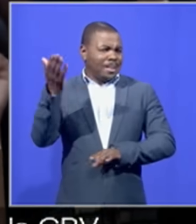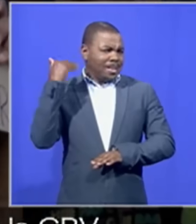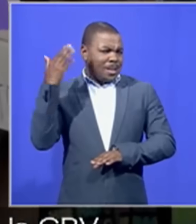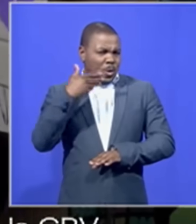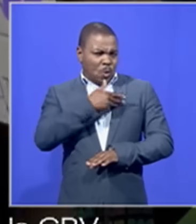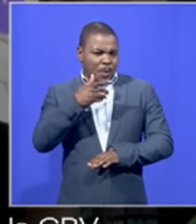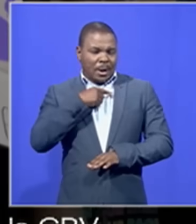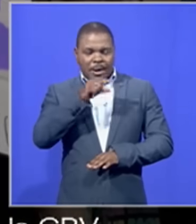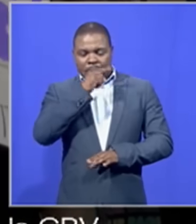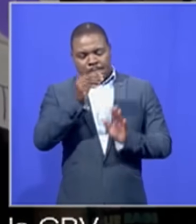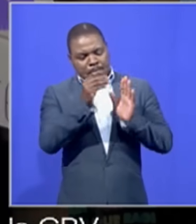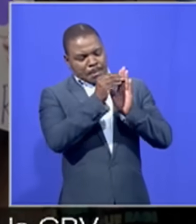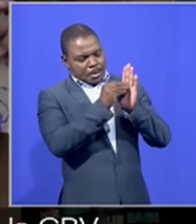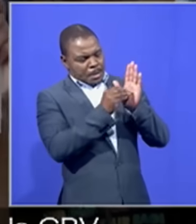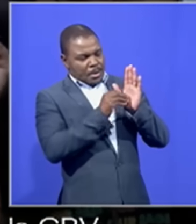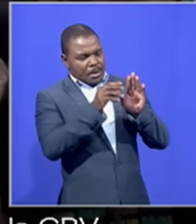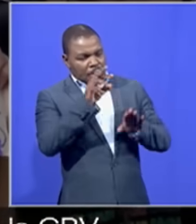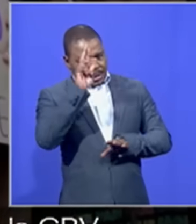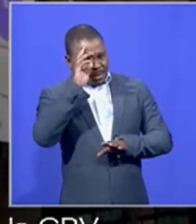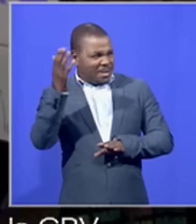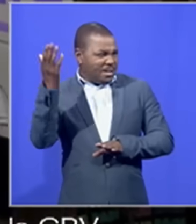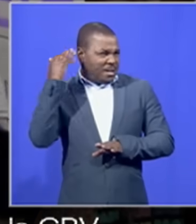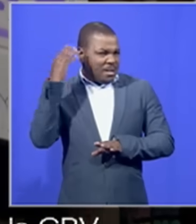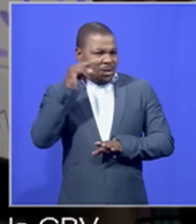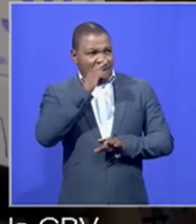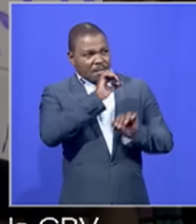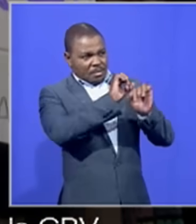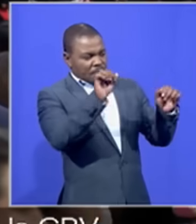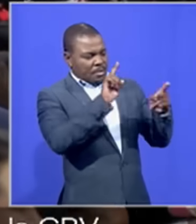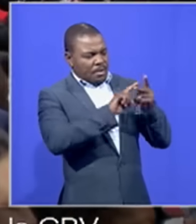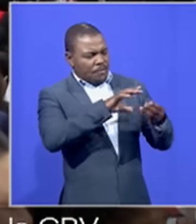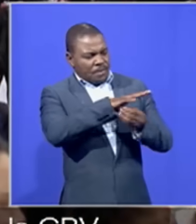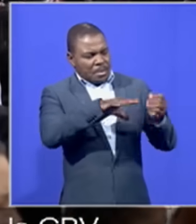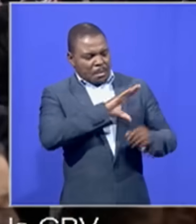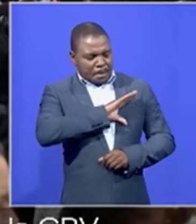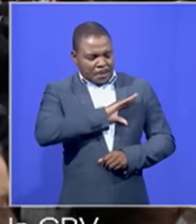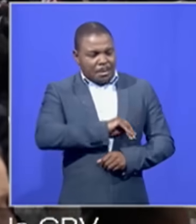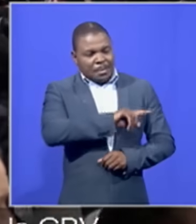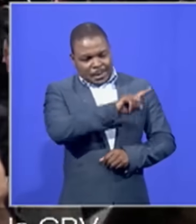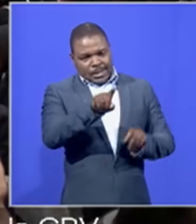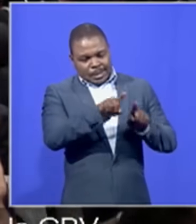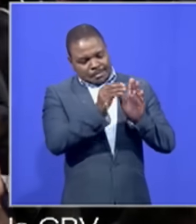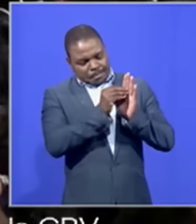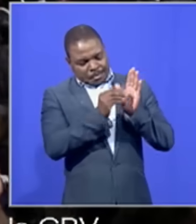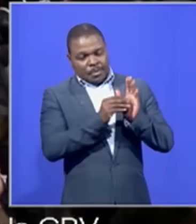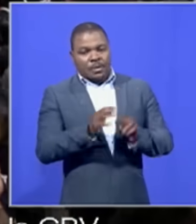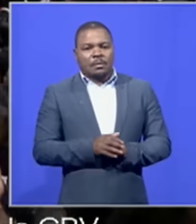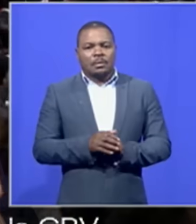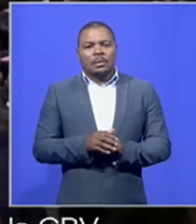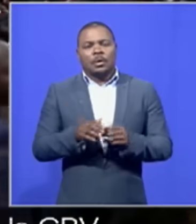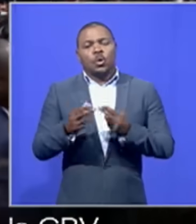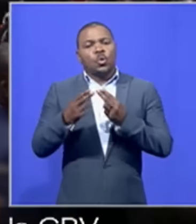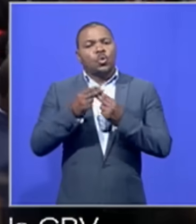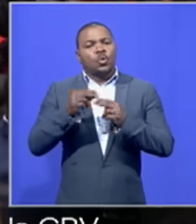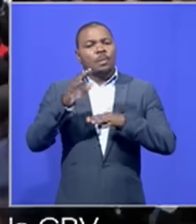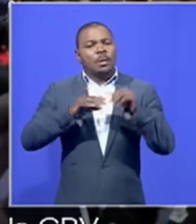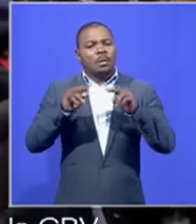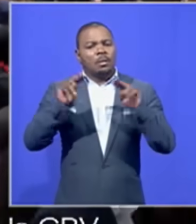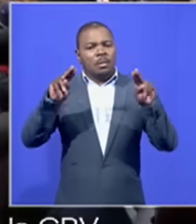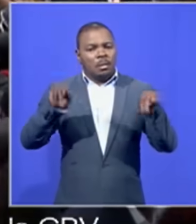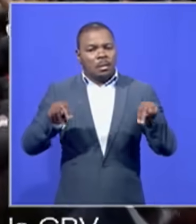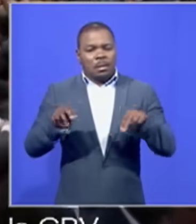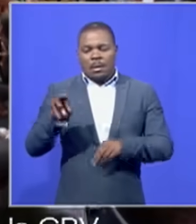go gakologelwa bao ba re tlogetseng le malapa a setseng mo kutlobotlhokong. Gareng ga bao ba neng ba kokwane kwa Union Buildings ke